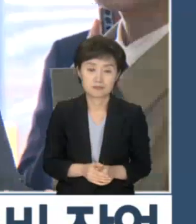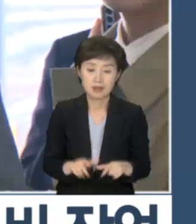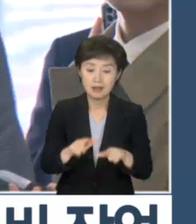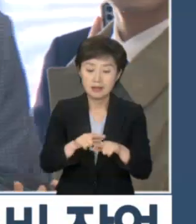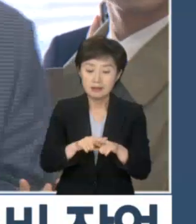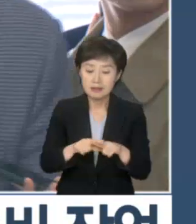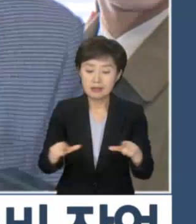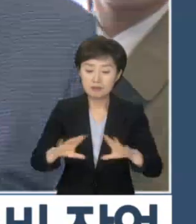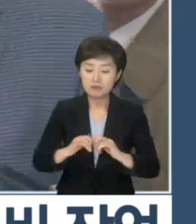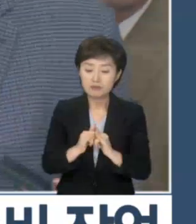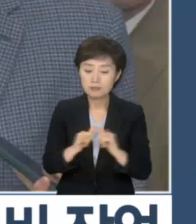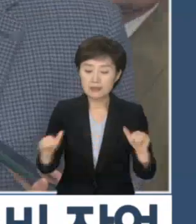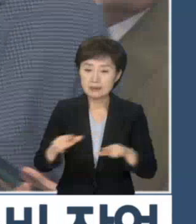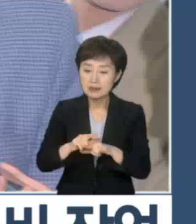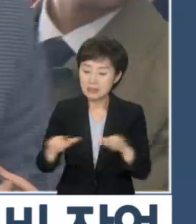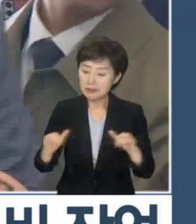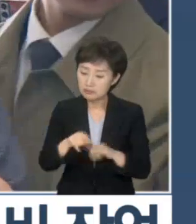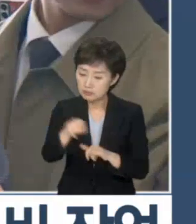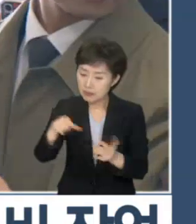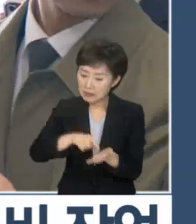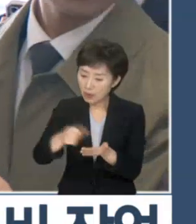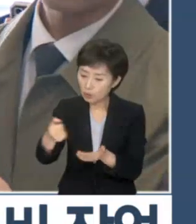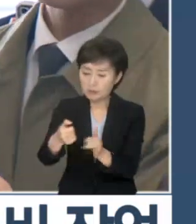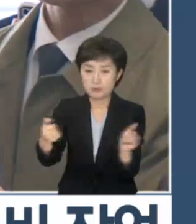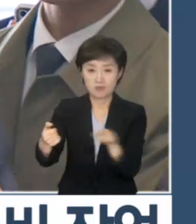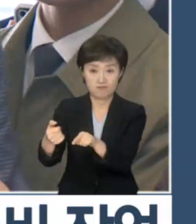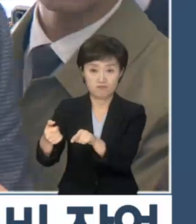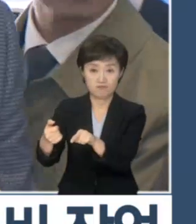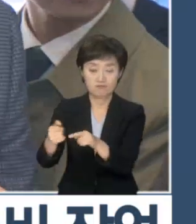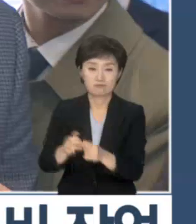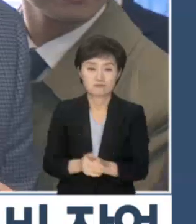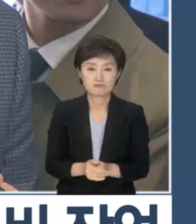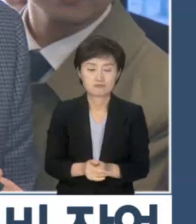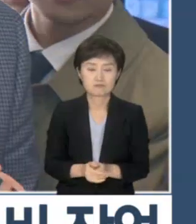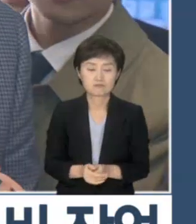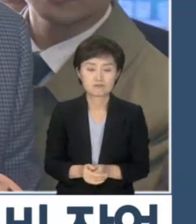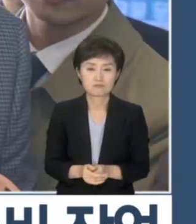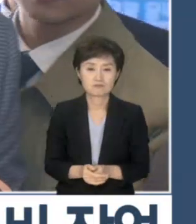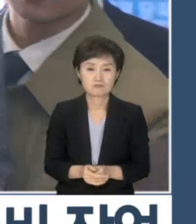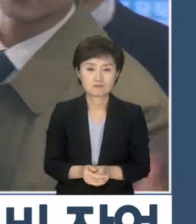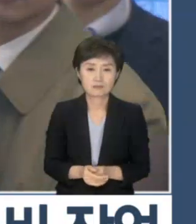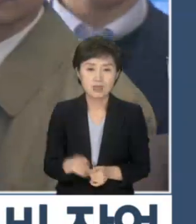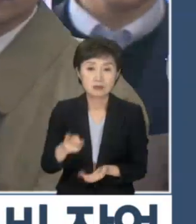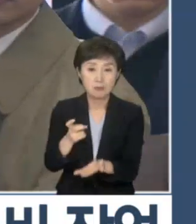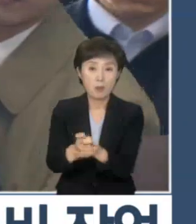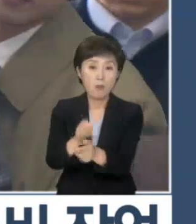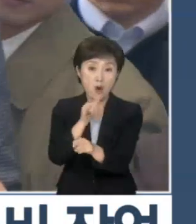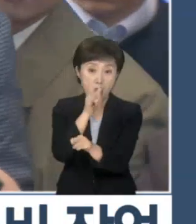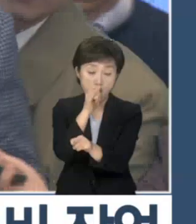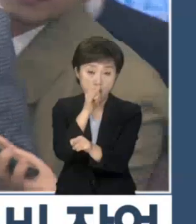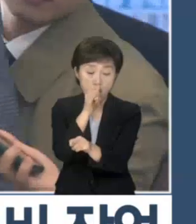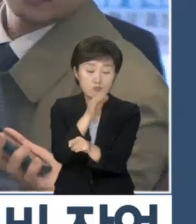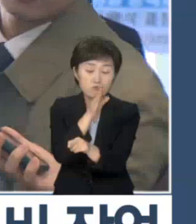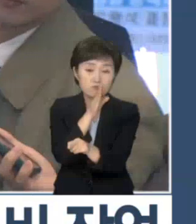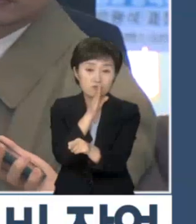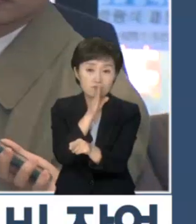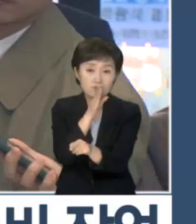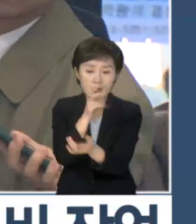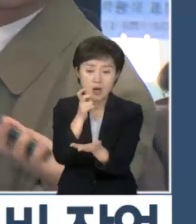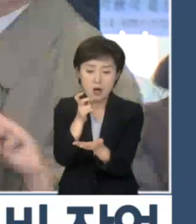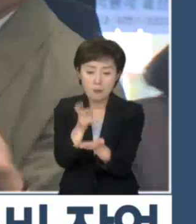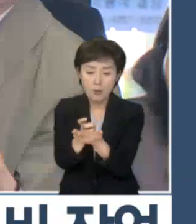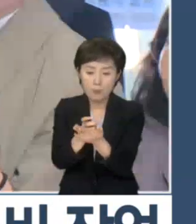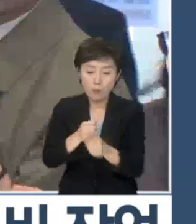일반인들 전문가 합해서 50명 이렇게 구성이 되도록 되어 있는 그런 안도 있습니다. 그런 규정도 있습니다. 그런 규정이 제대로 실행이